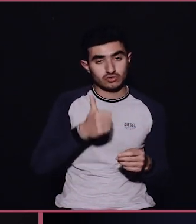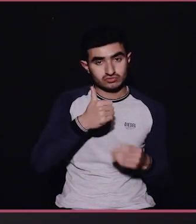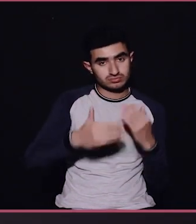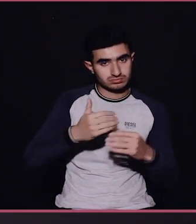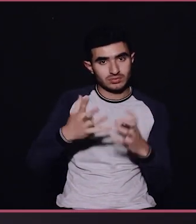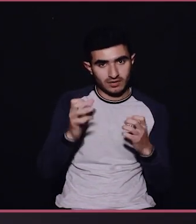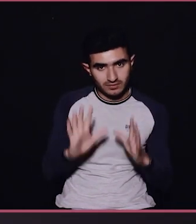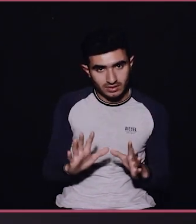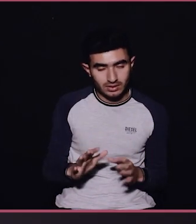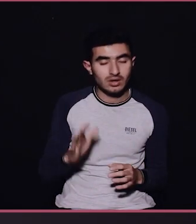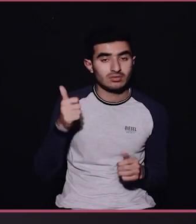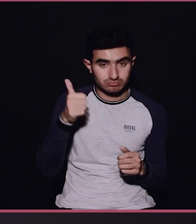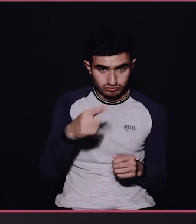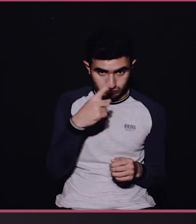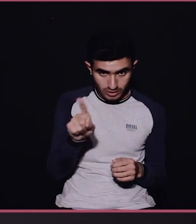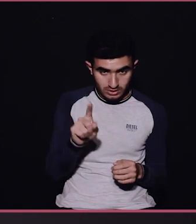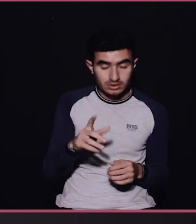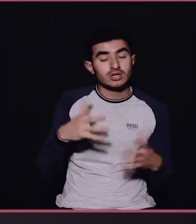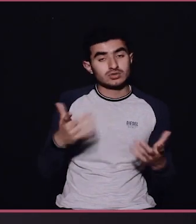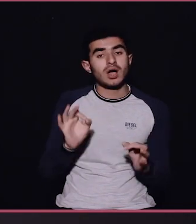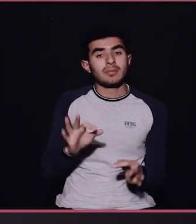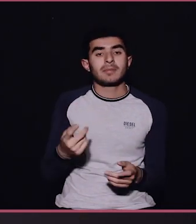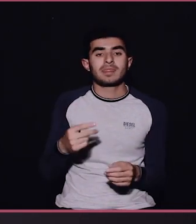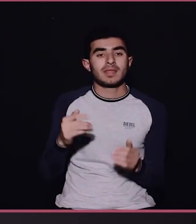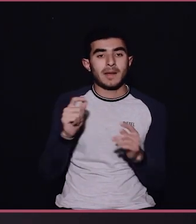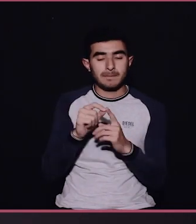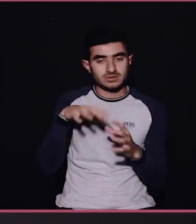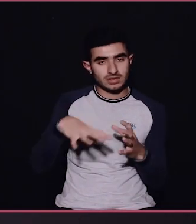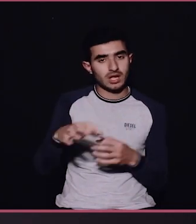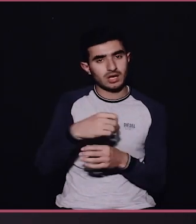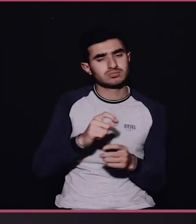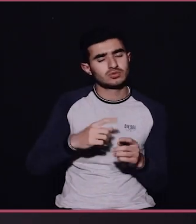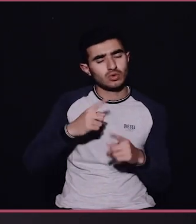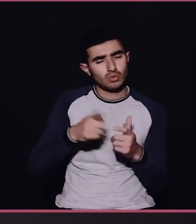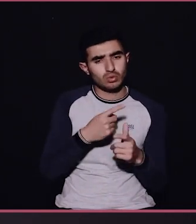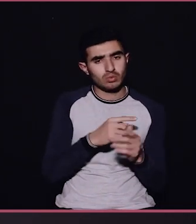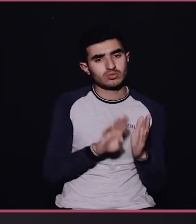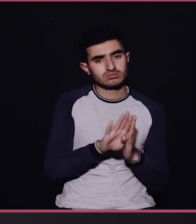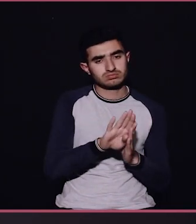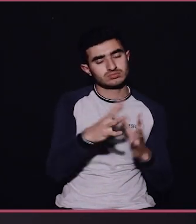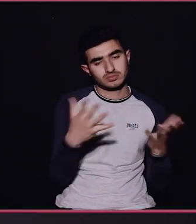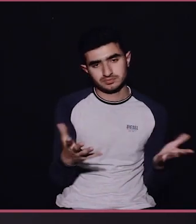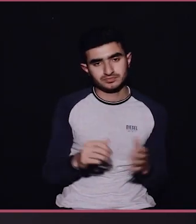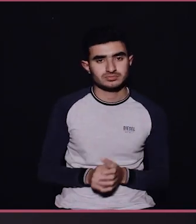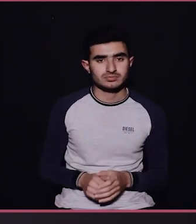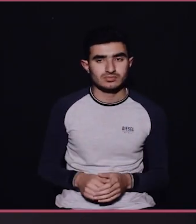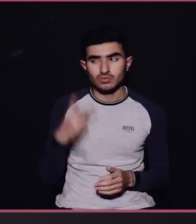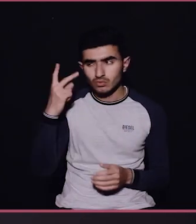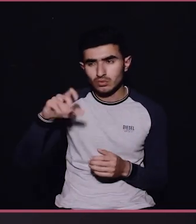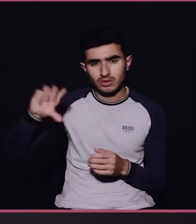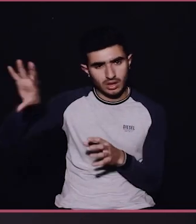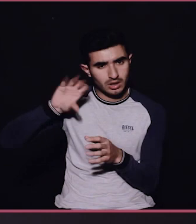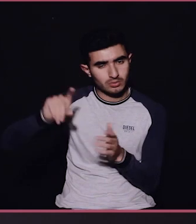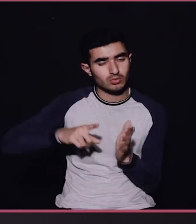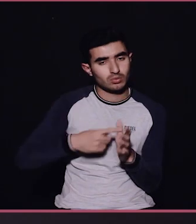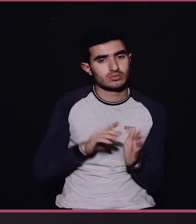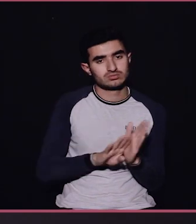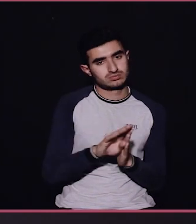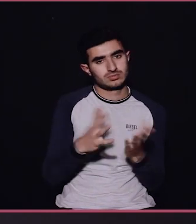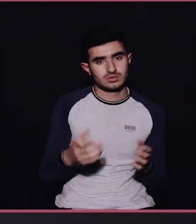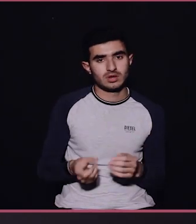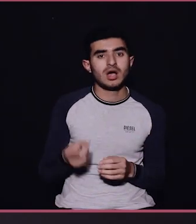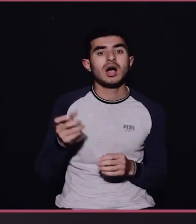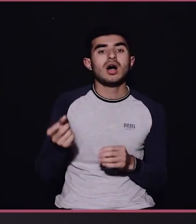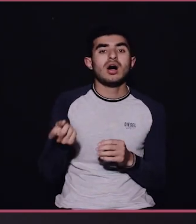राइट. इस चीज़ की पाकिस्तान को बहुत ज़्यादा ज़रूरत है, इम्प्रूवमेंट इन द एग्जिस्टिंग प्लेटफॉर्म्स. सबसे पहले वो आपकी इंडस्ट्री की डेवलपमेंट को प्रमोट कर रहा है. इसके